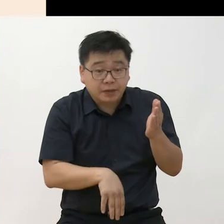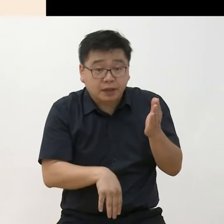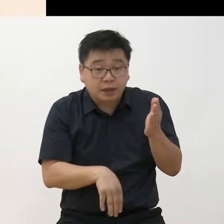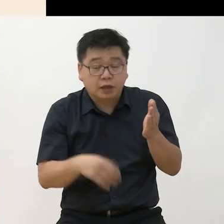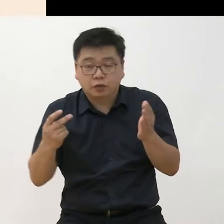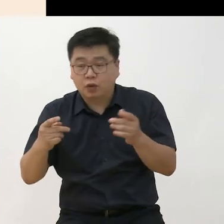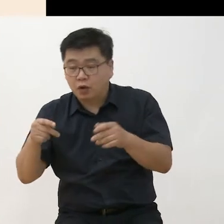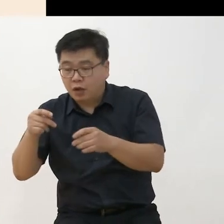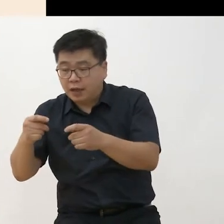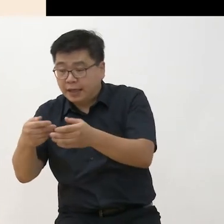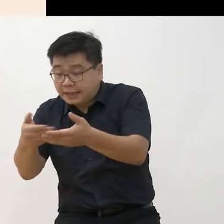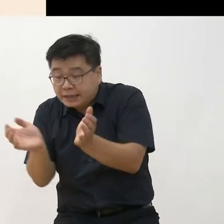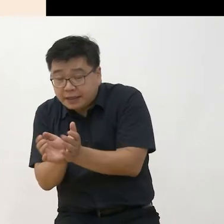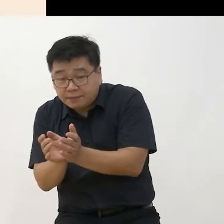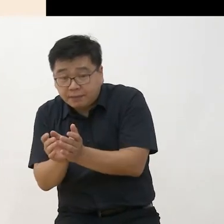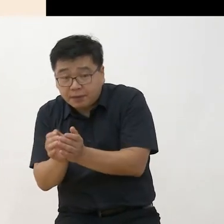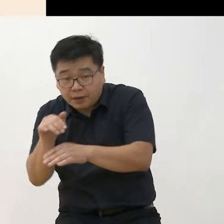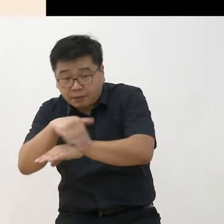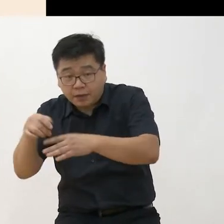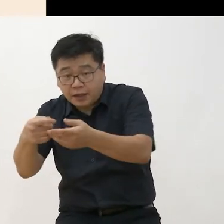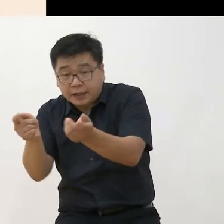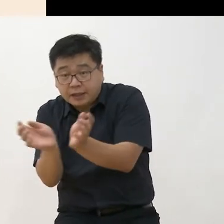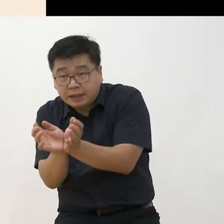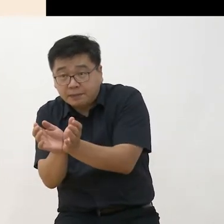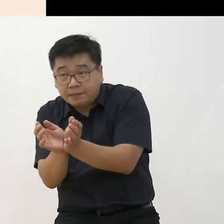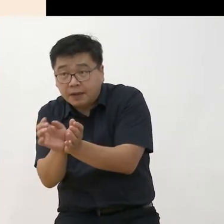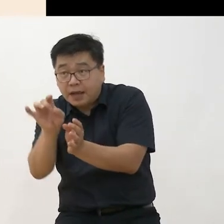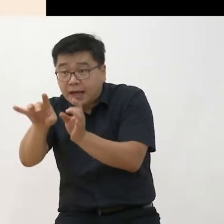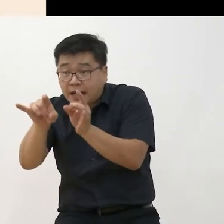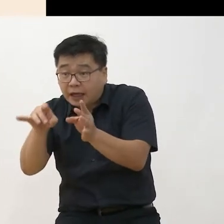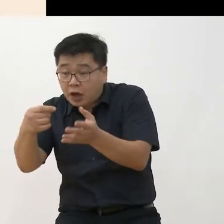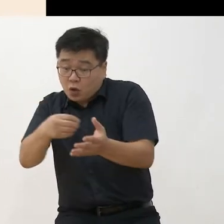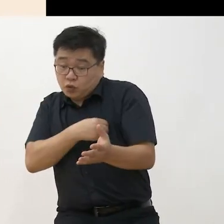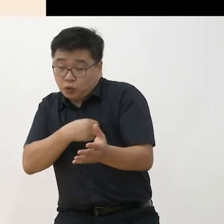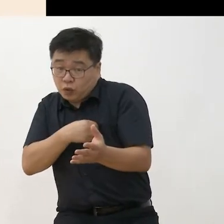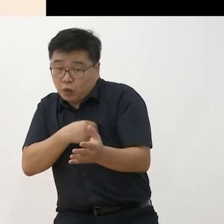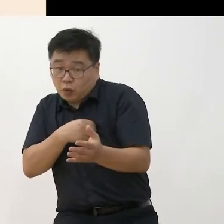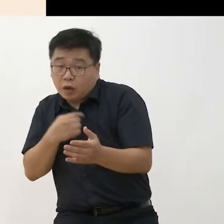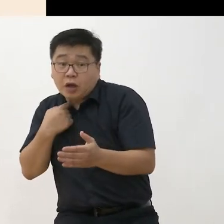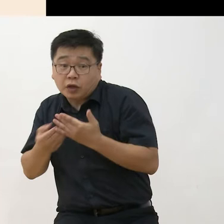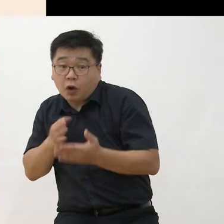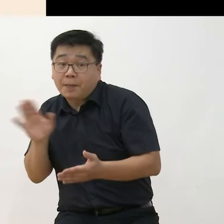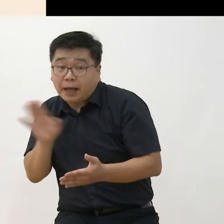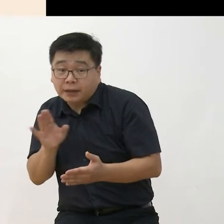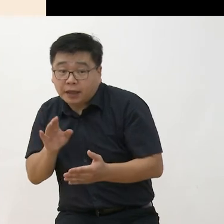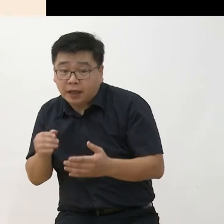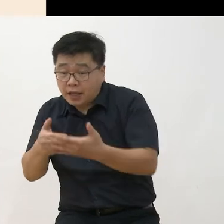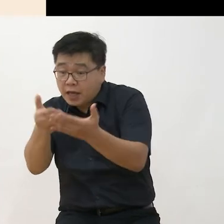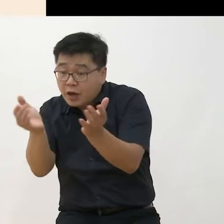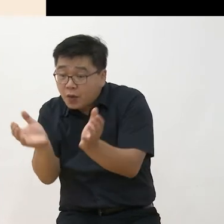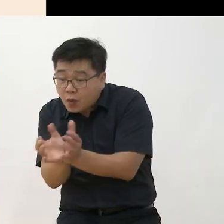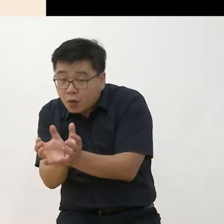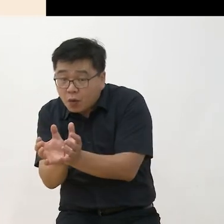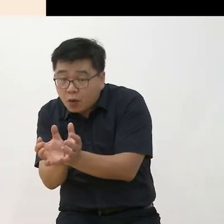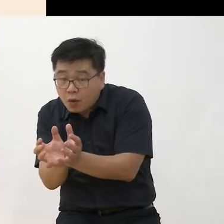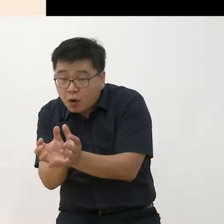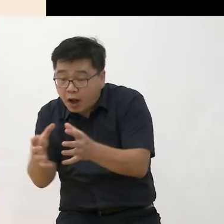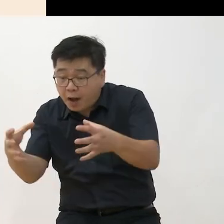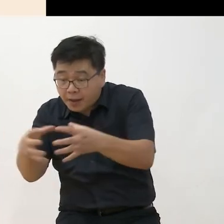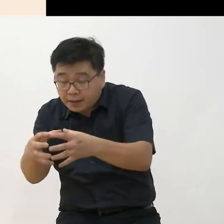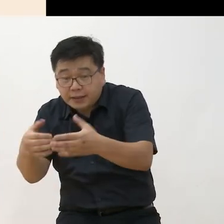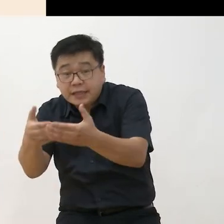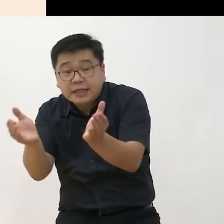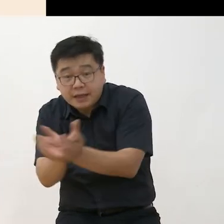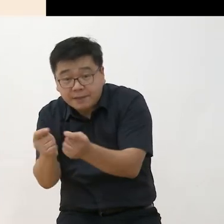프로젝트 팀의 경우에는 팀 소속 개별 기획자의 실적이 아니고 해당 프로젝트 팀의 기획 실적을 기준으로